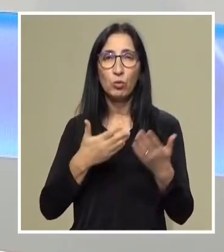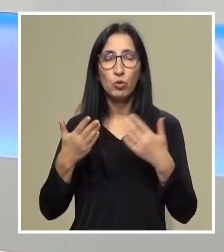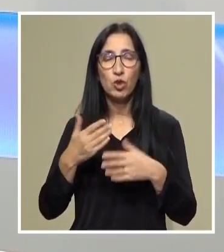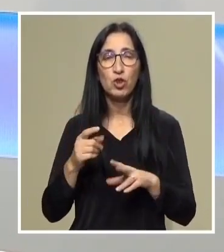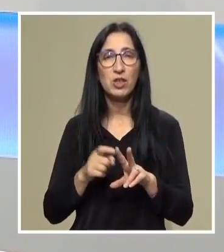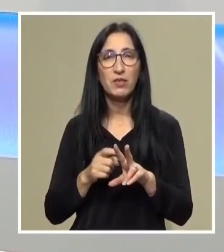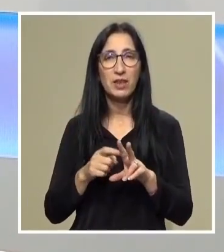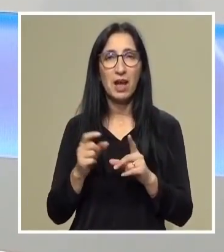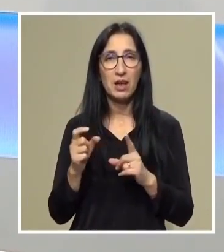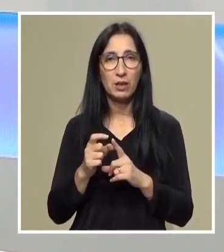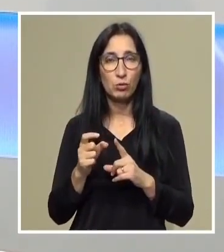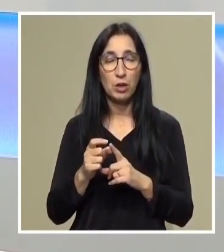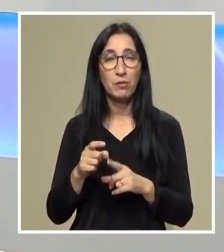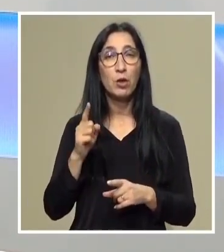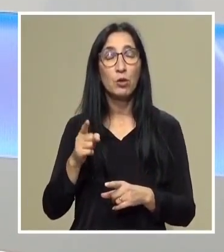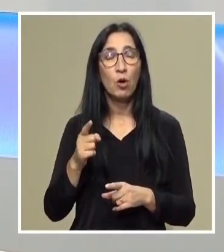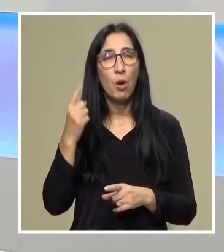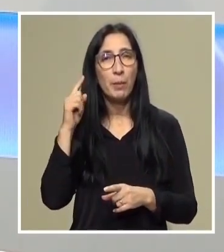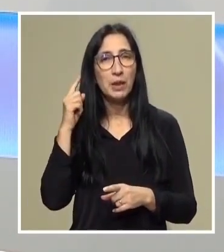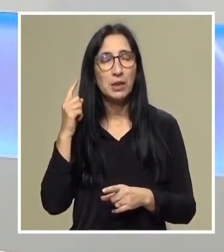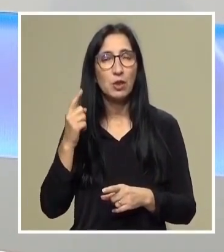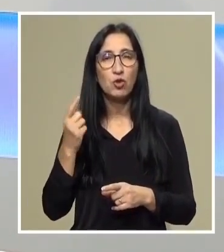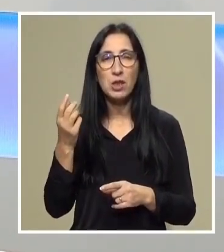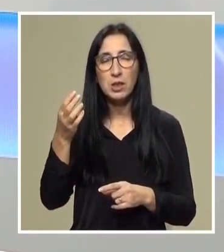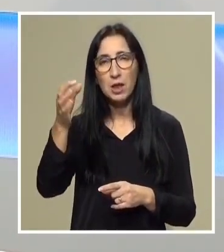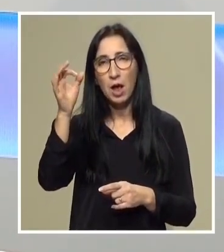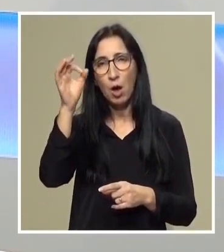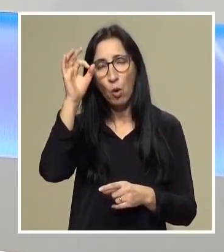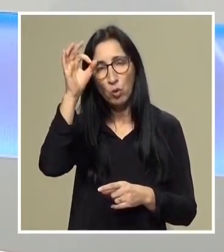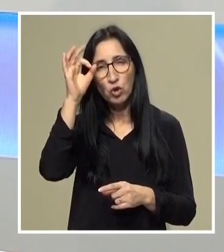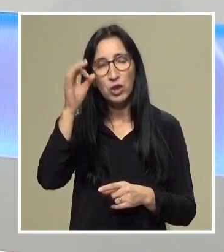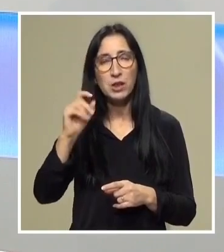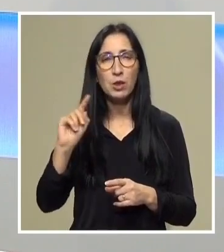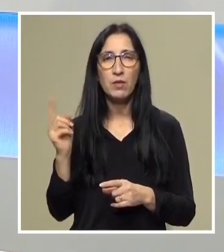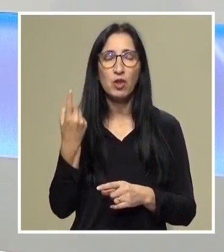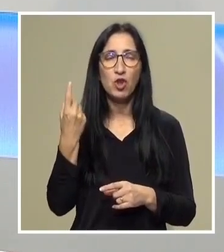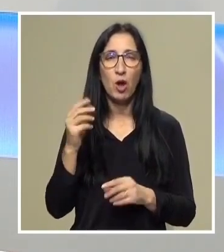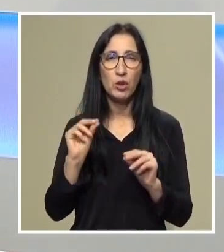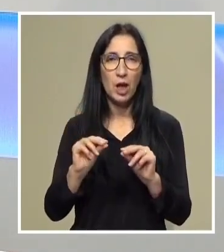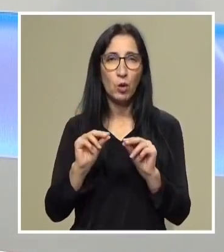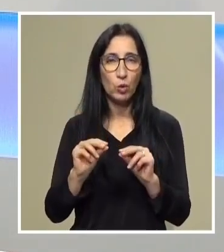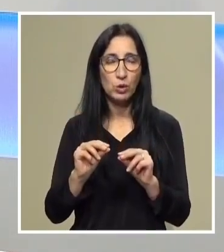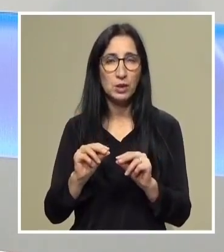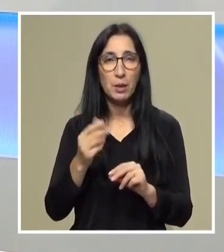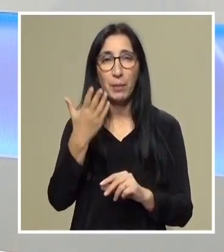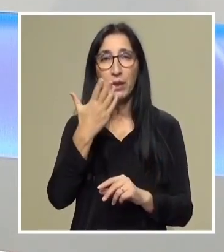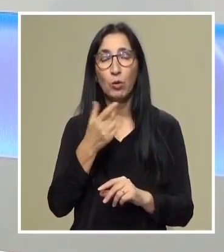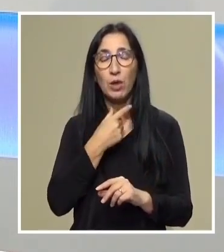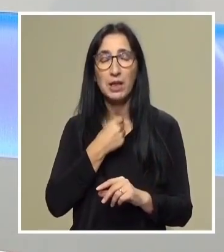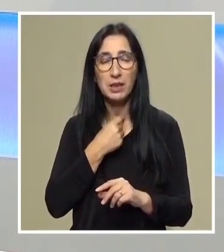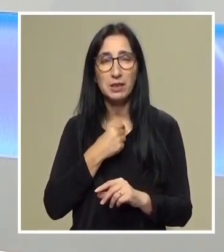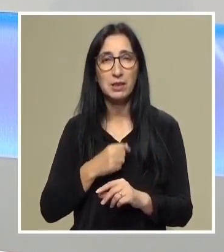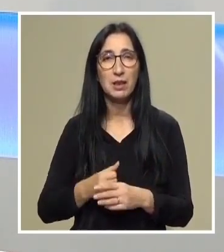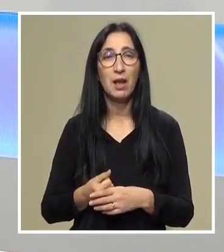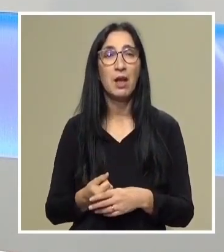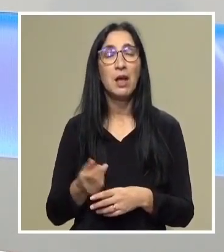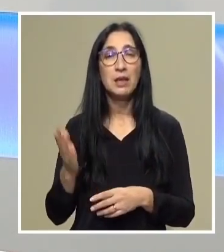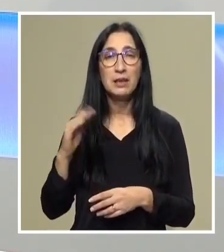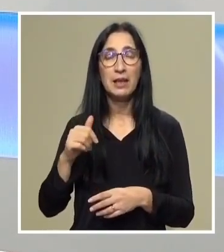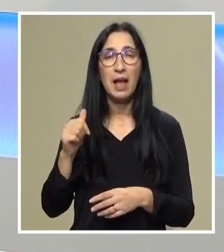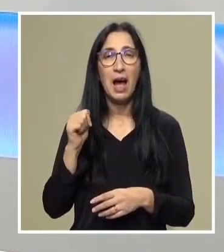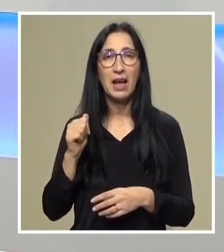Цветан Радославов. Той е предназначен за ученици от началния курс и за петокласниците. Това е втората иновация в училището